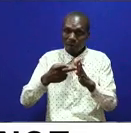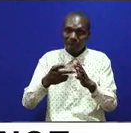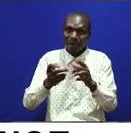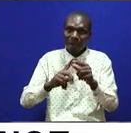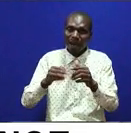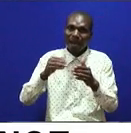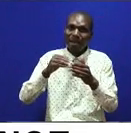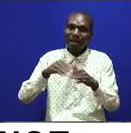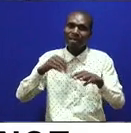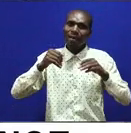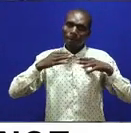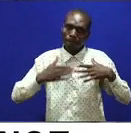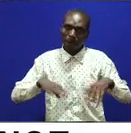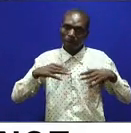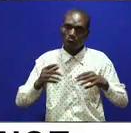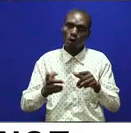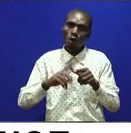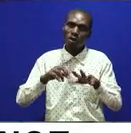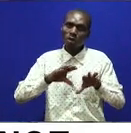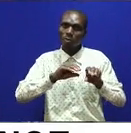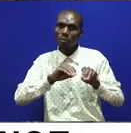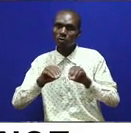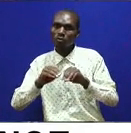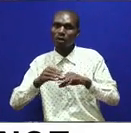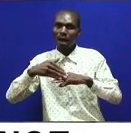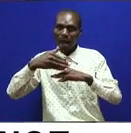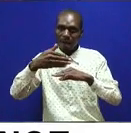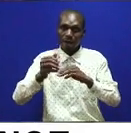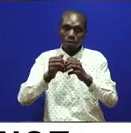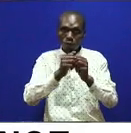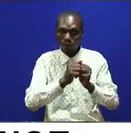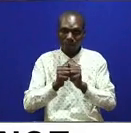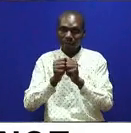wananchi tusonge mbele pamoja. Asanteni.